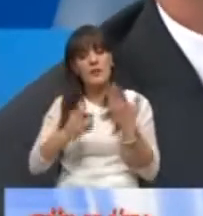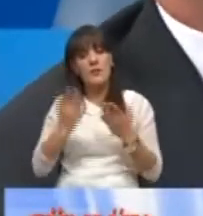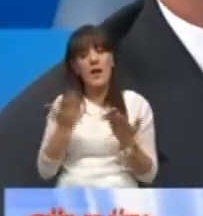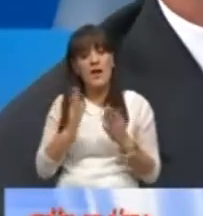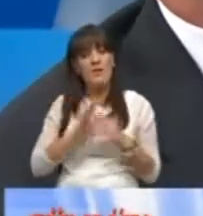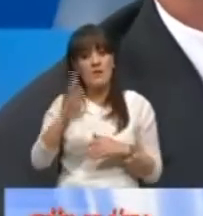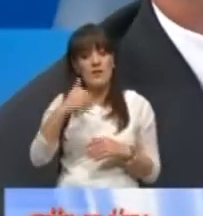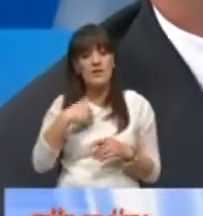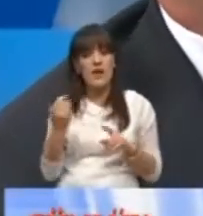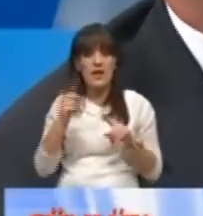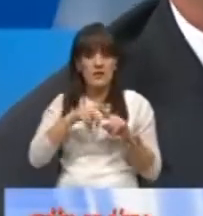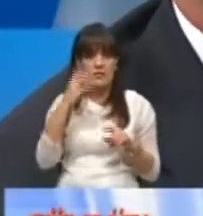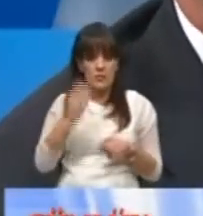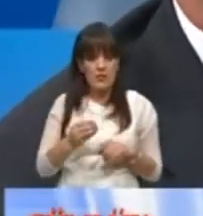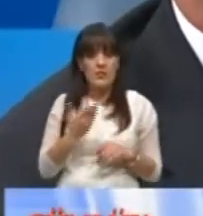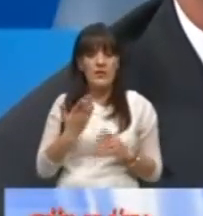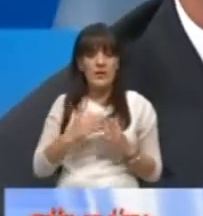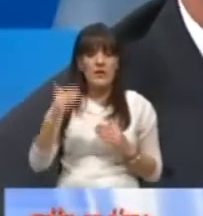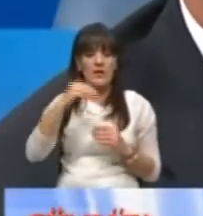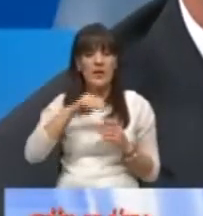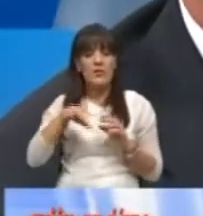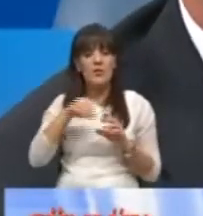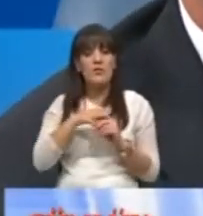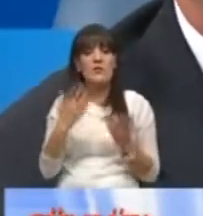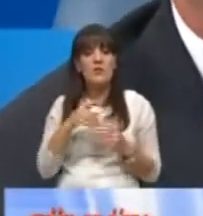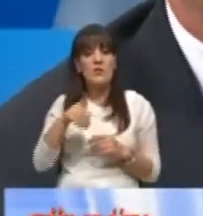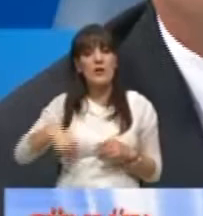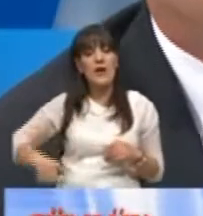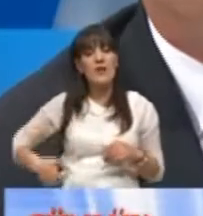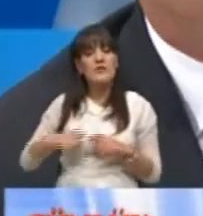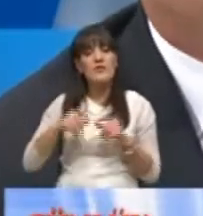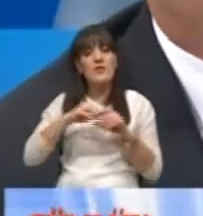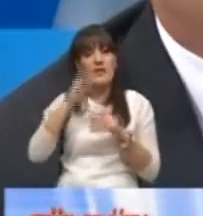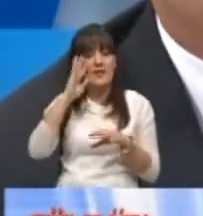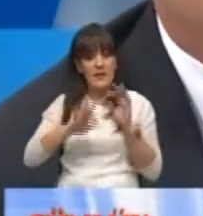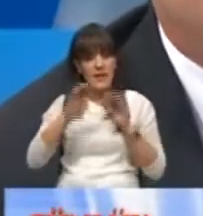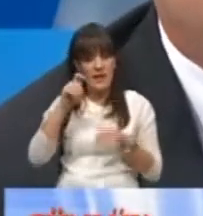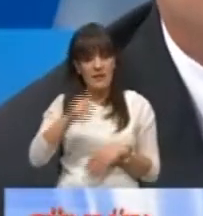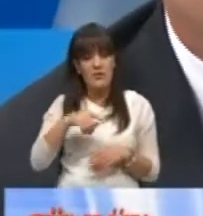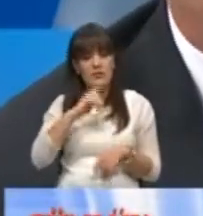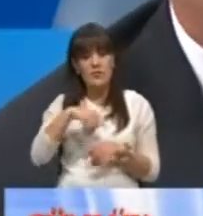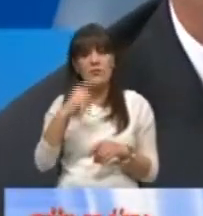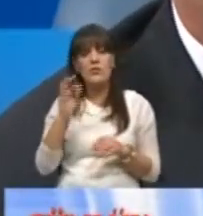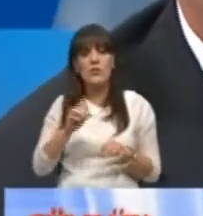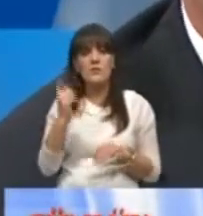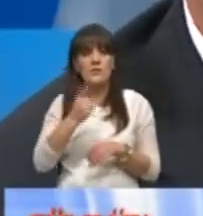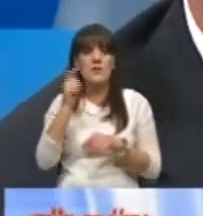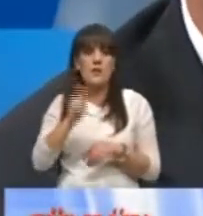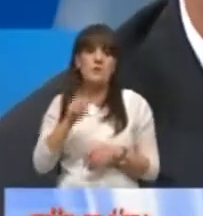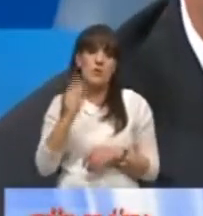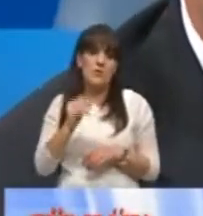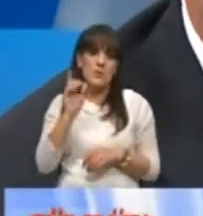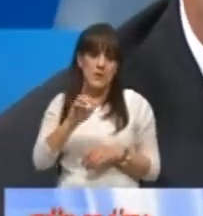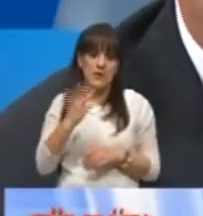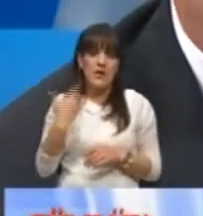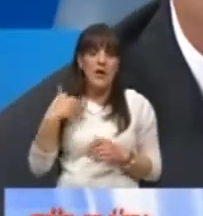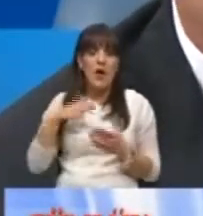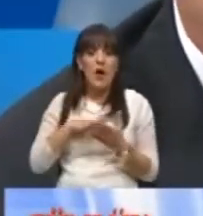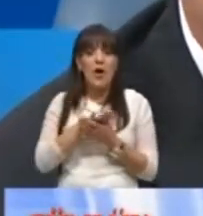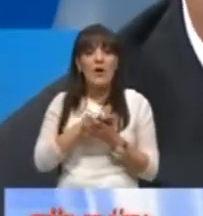boyuttaysa etkisi olur mu? İleri boyuttaysa zaten onu kalça çıkığını tedavi ettiği süreçte de mutlaka bir şeyler yapmış olması gerekirdi.